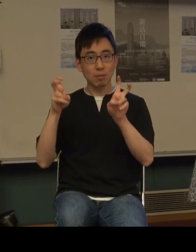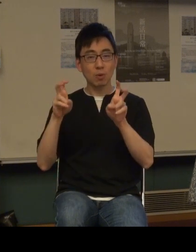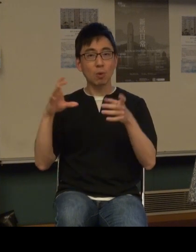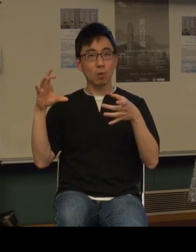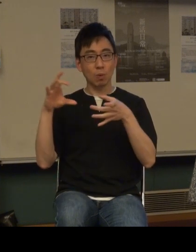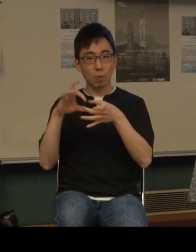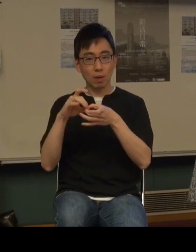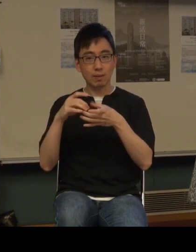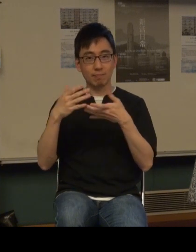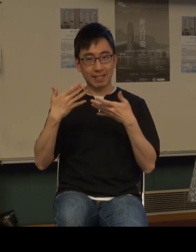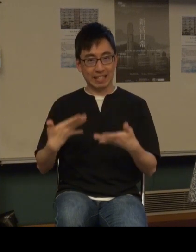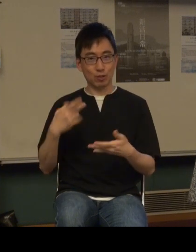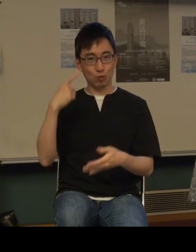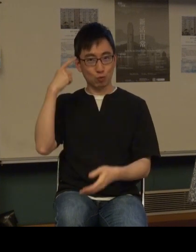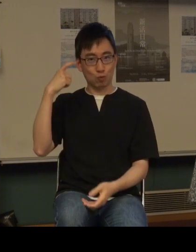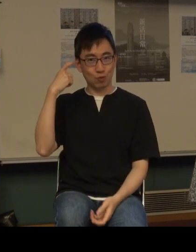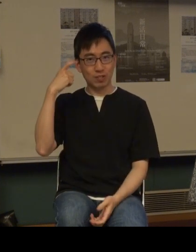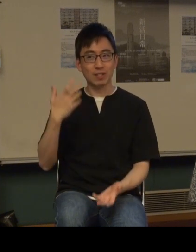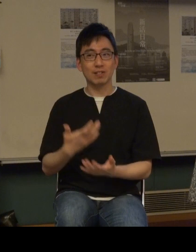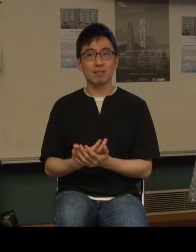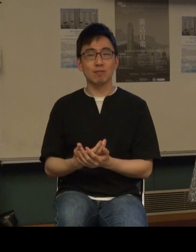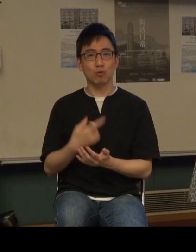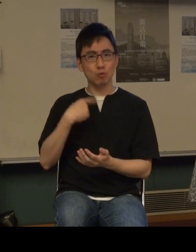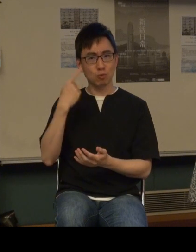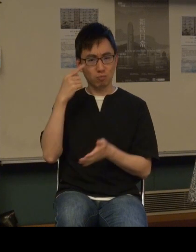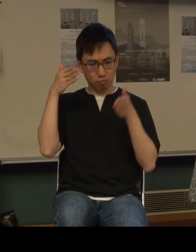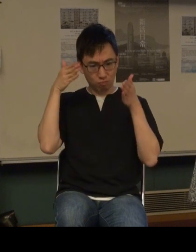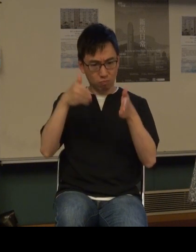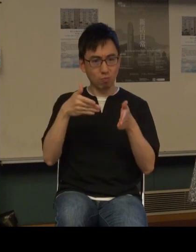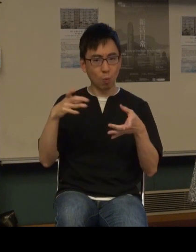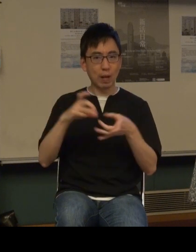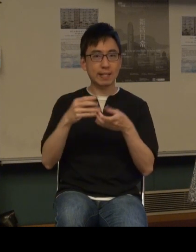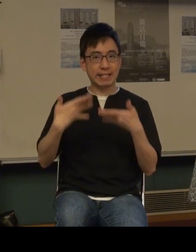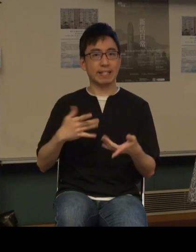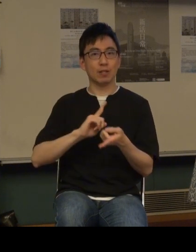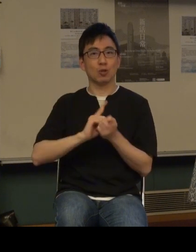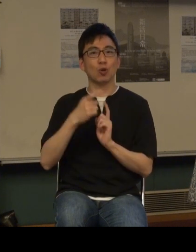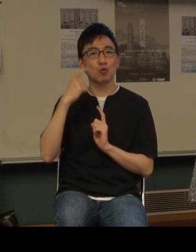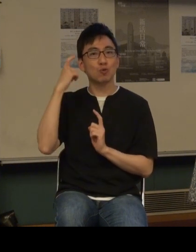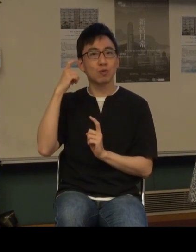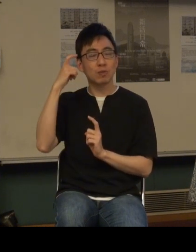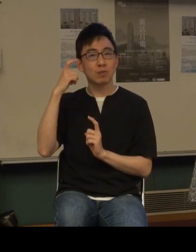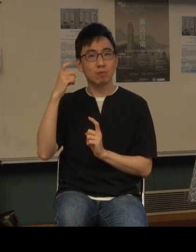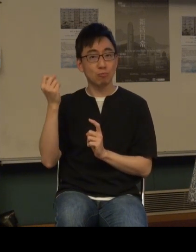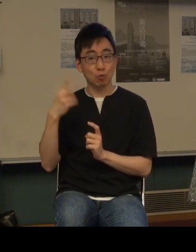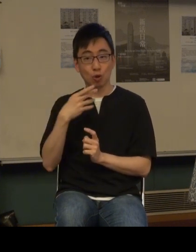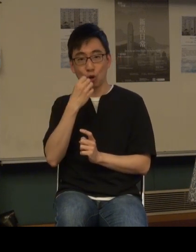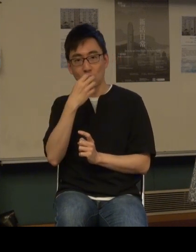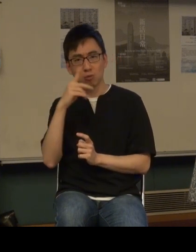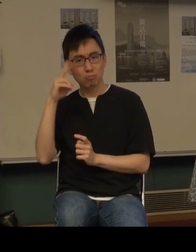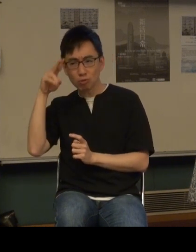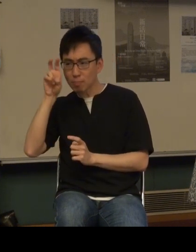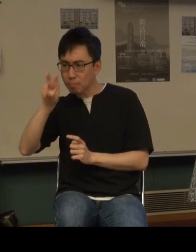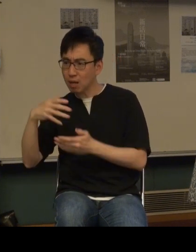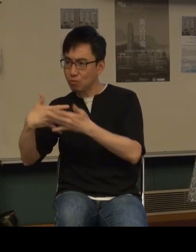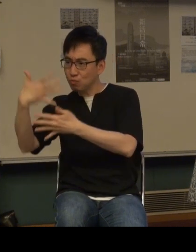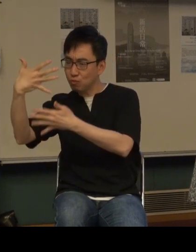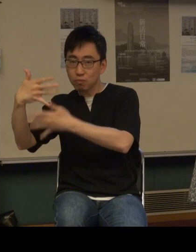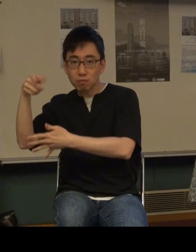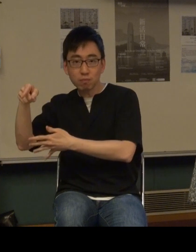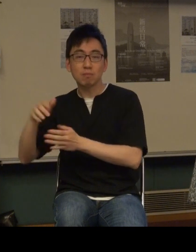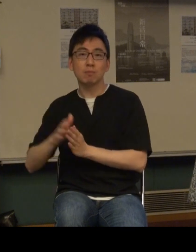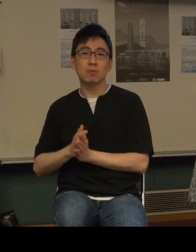即係現代主義，我特別想即係集中咧去講現代主義嘅，同埋咧香港一啲嘅日常嘅建築物嘅。咁我